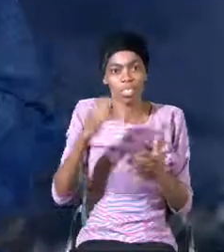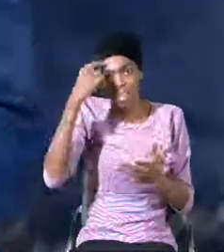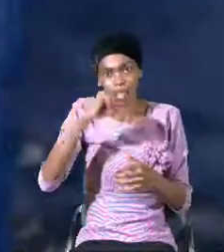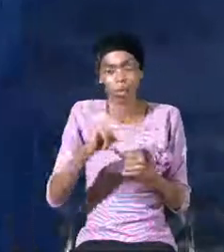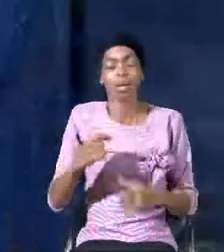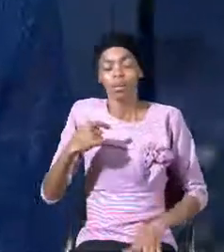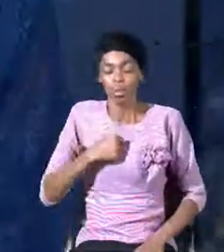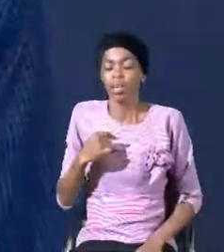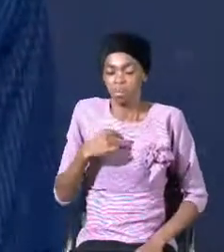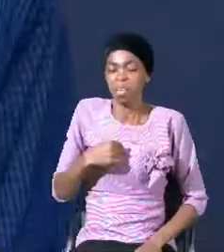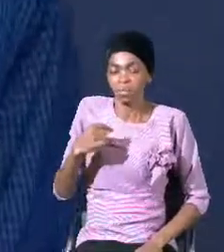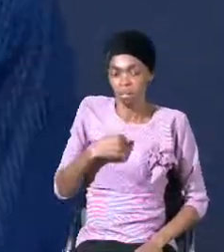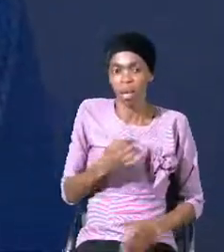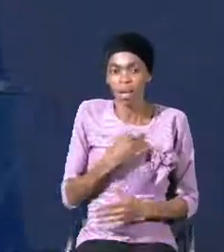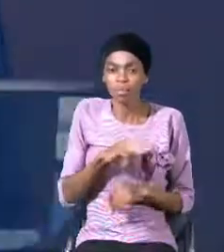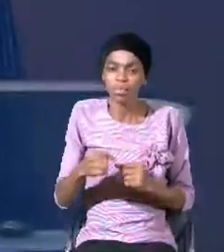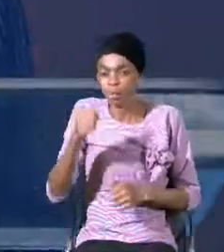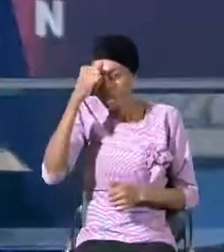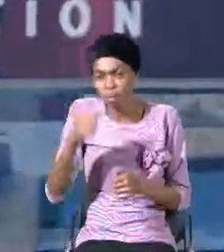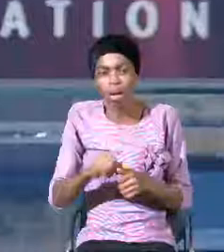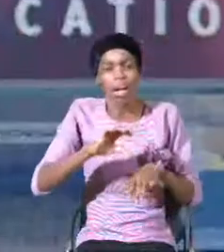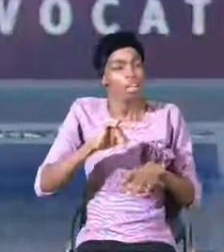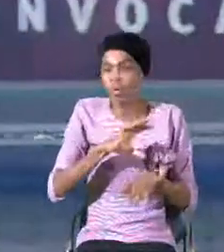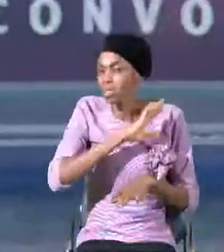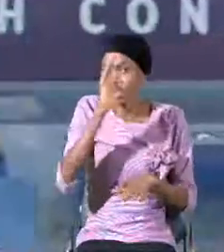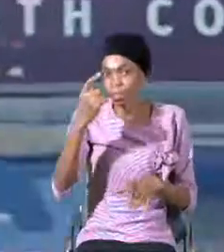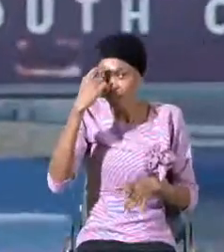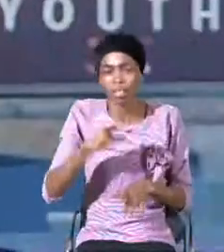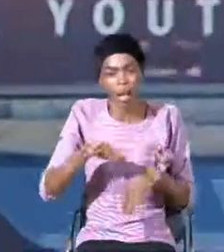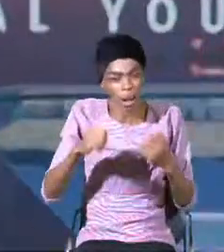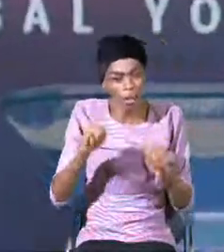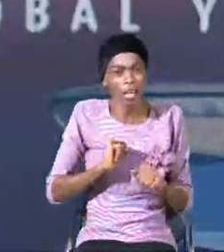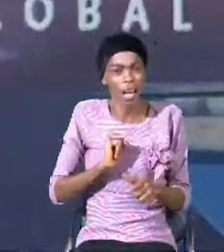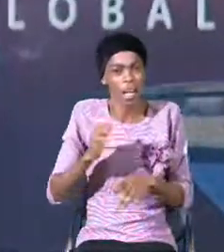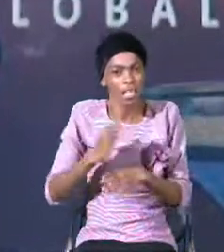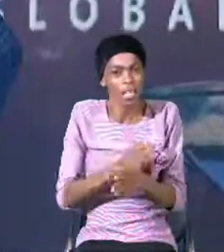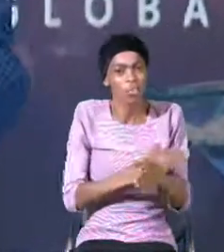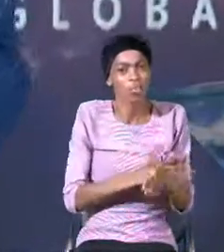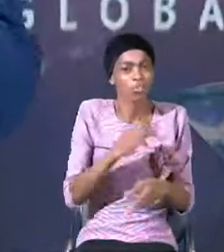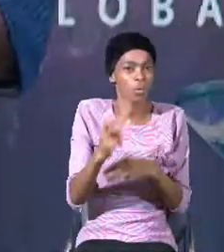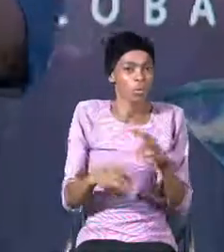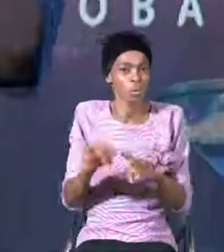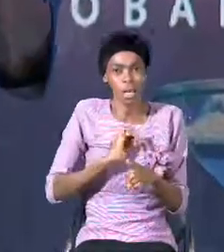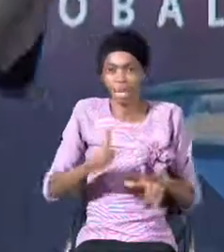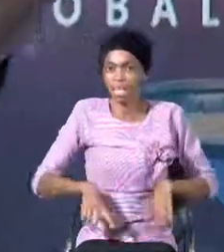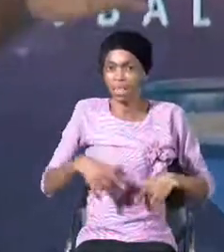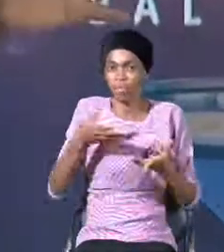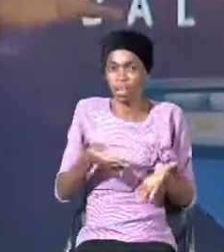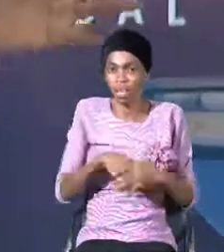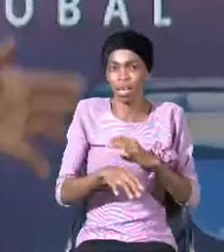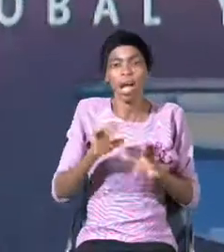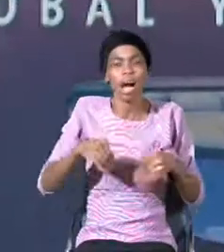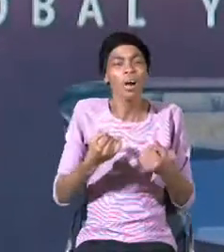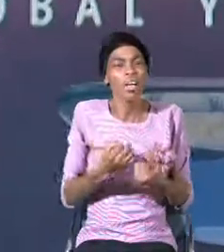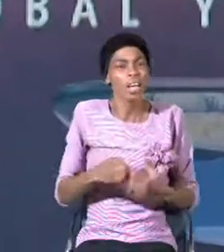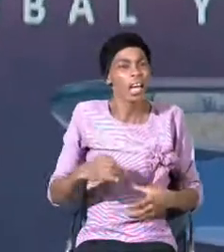Moi. Et il ne se dit jamais, comment je vais améliorer le monde dans lequel je suis? Comment est-ce que je peux améliorer